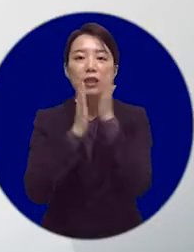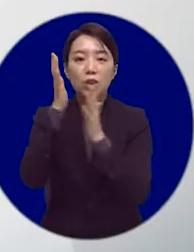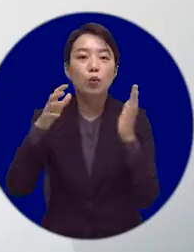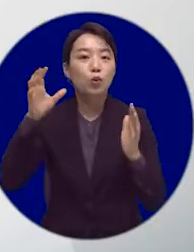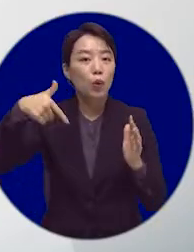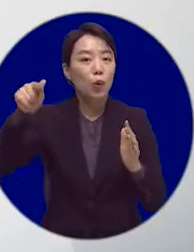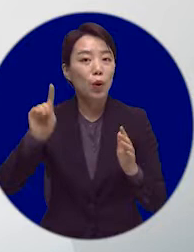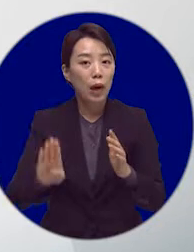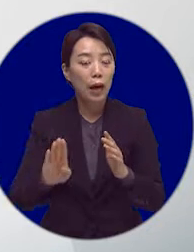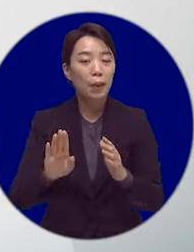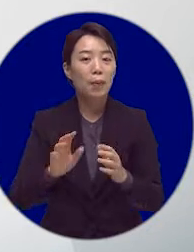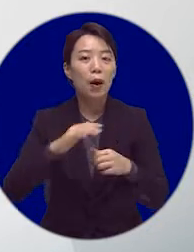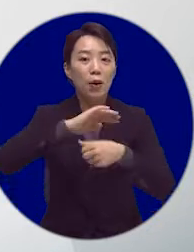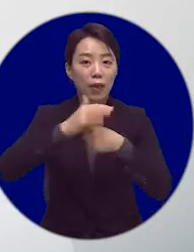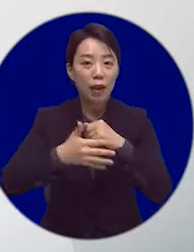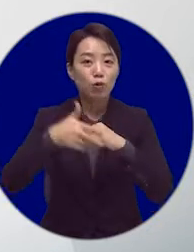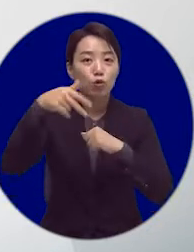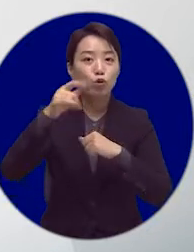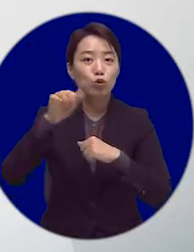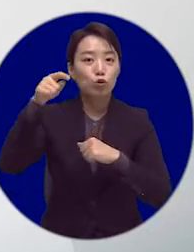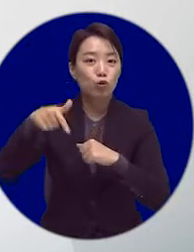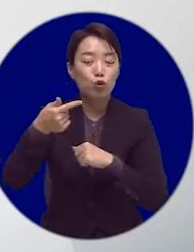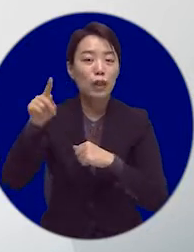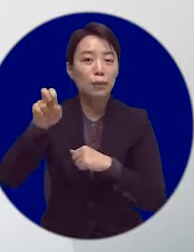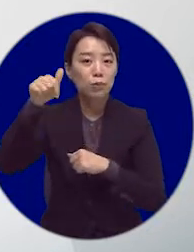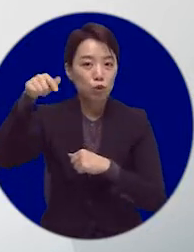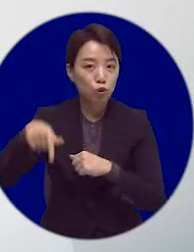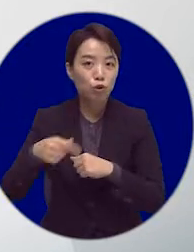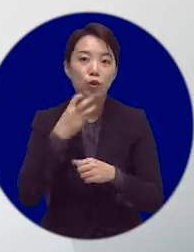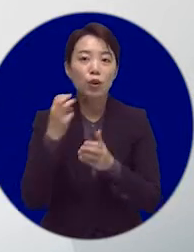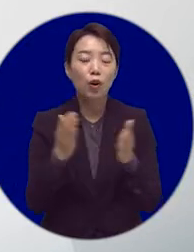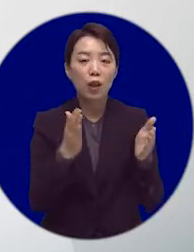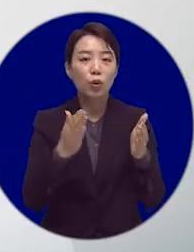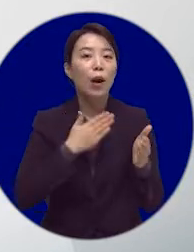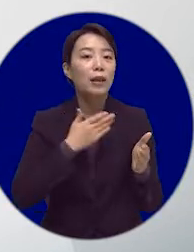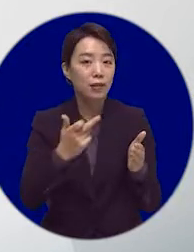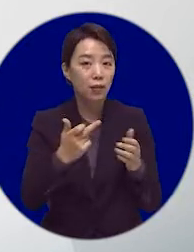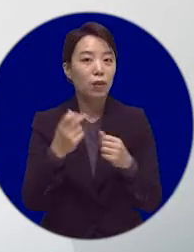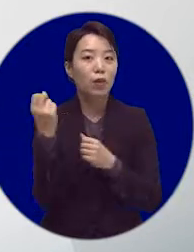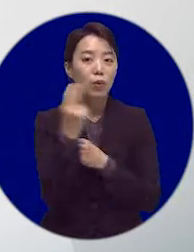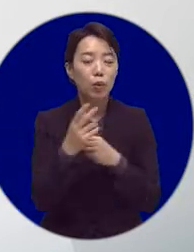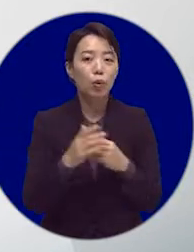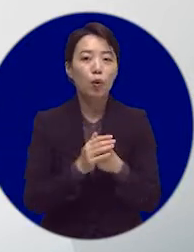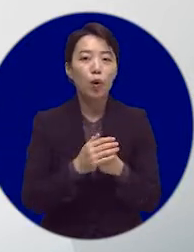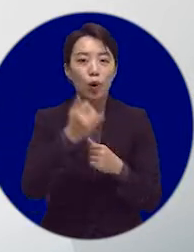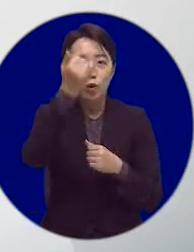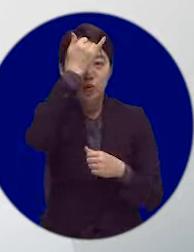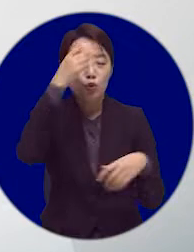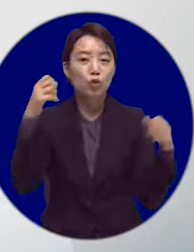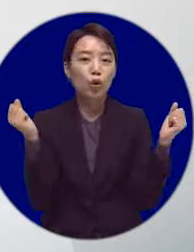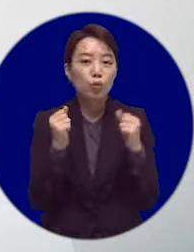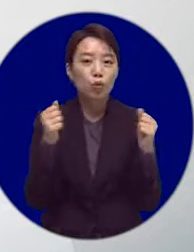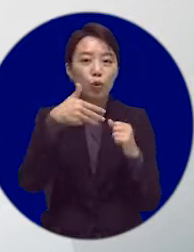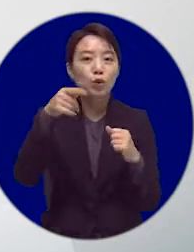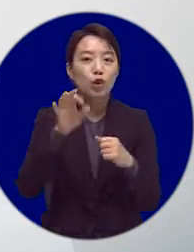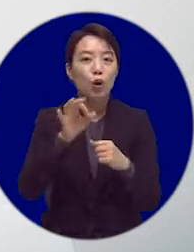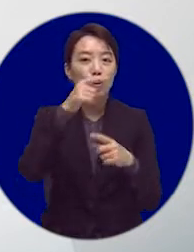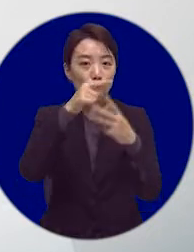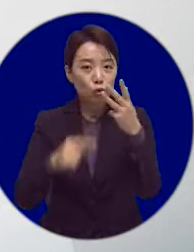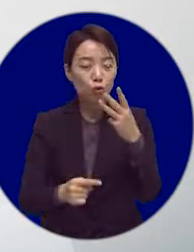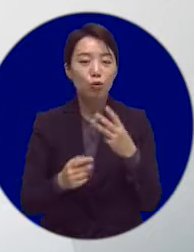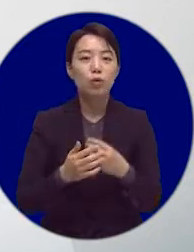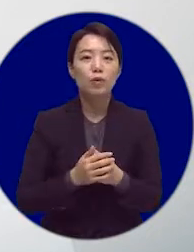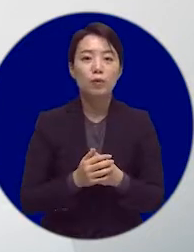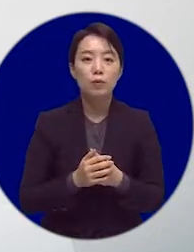서초구 갑선거구, 대구광역시 중구 남구 선거구, 경기도 안성시 선거구, 충청북도 청주시